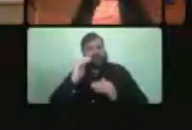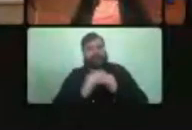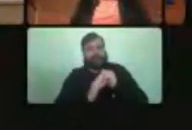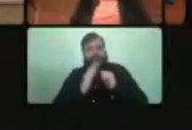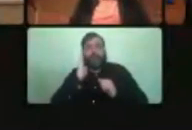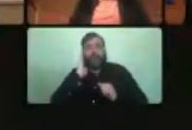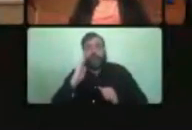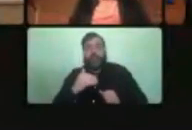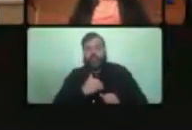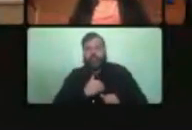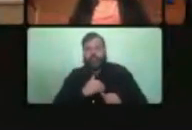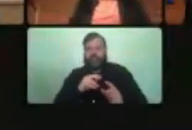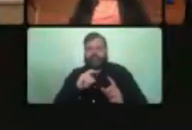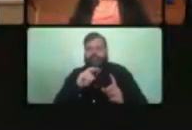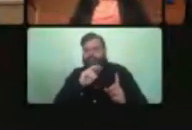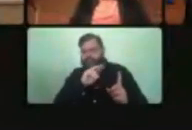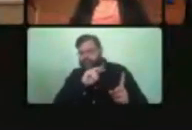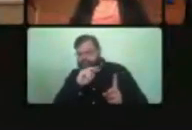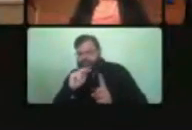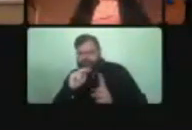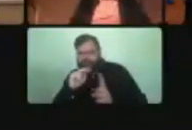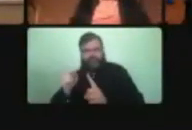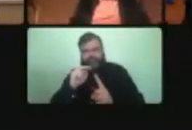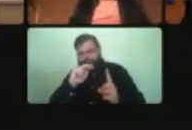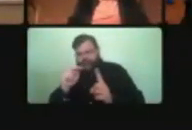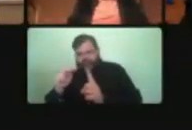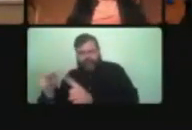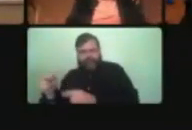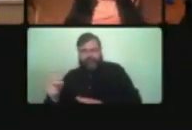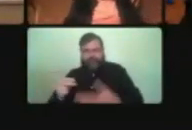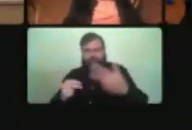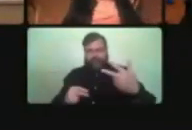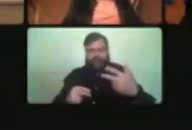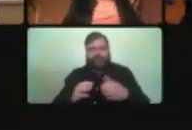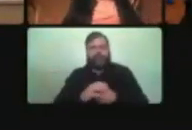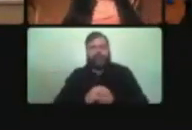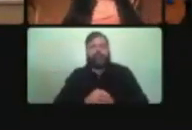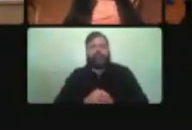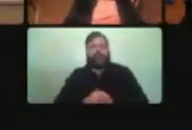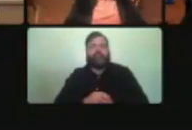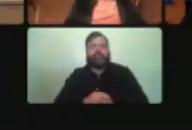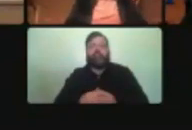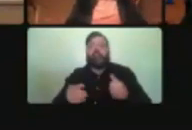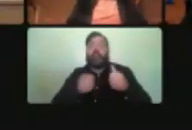maeneo au majengo haya ya JCPS. Na hili